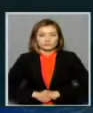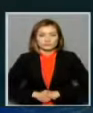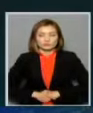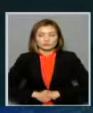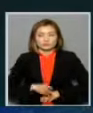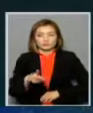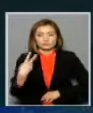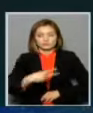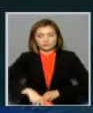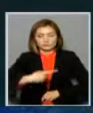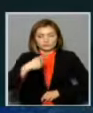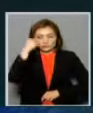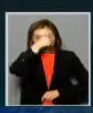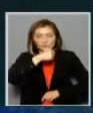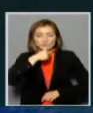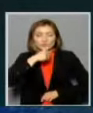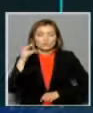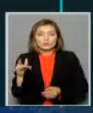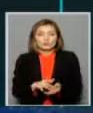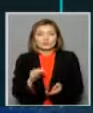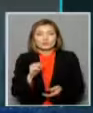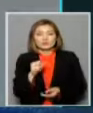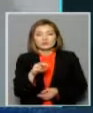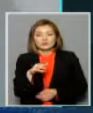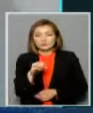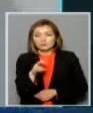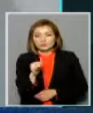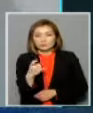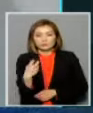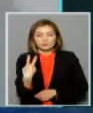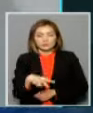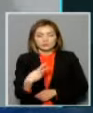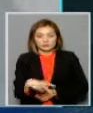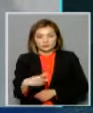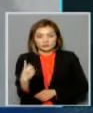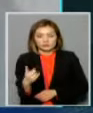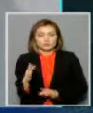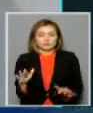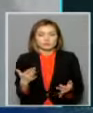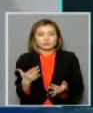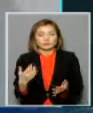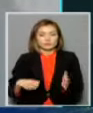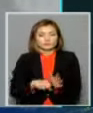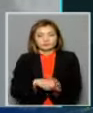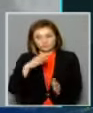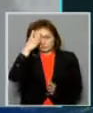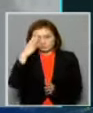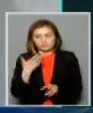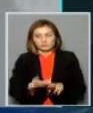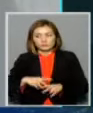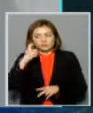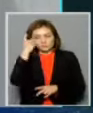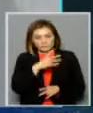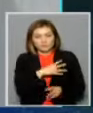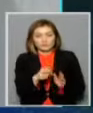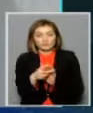В 2021 году в Атырауской области зарегистрировано 121 фактов суицида. Из них в нетрезвом